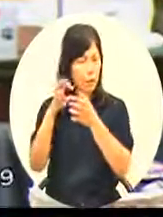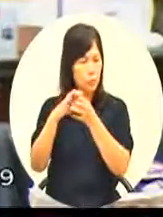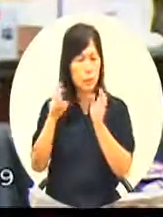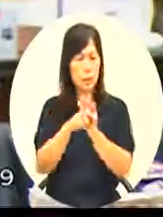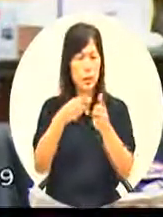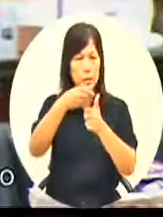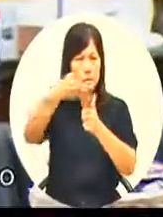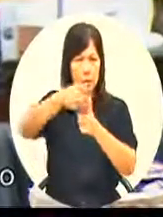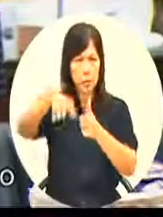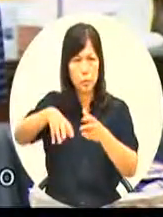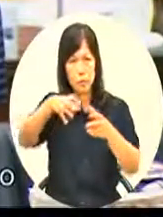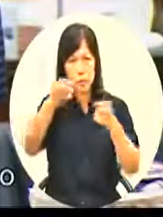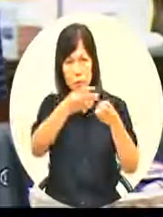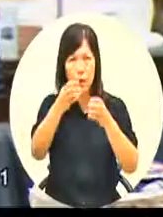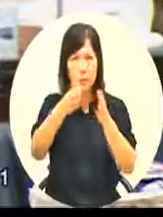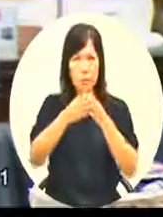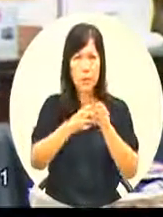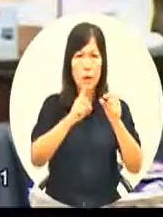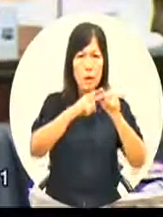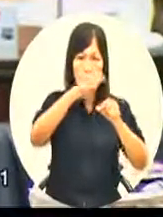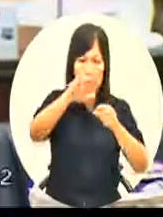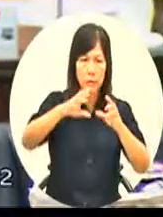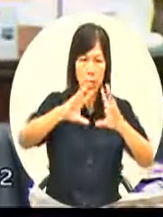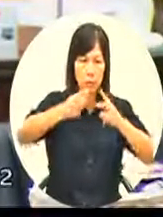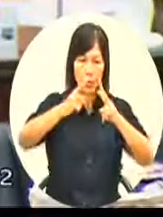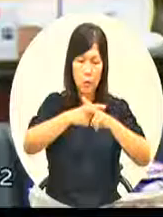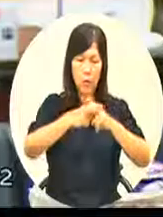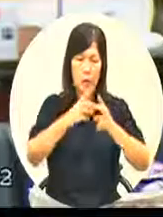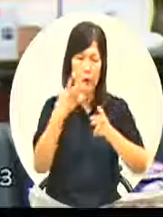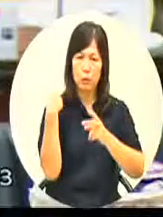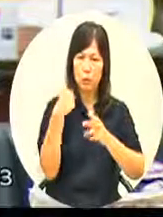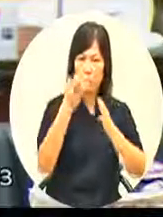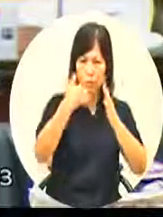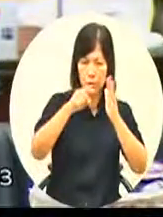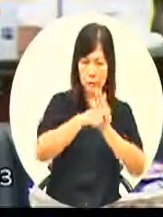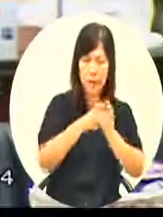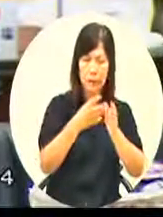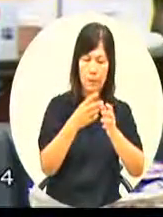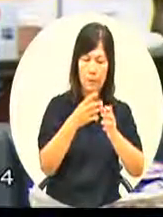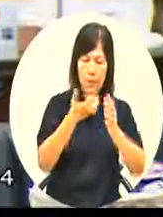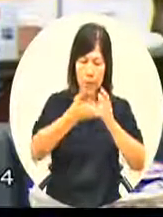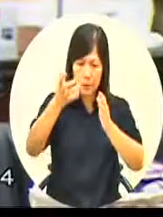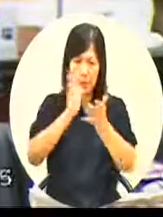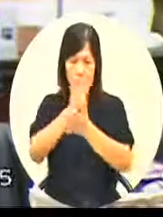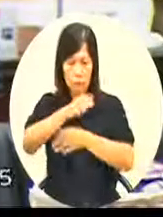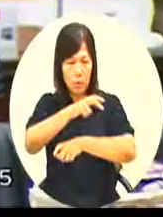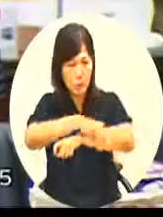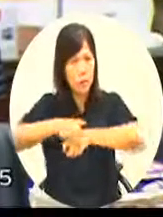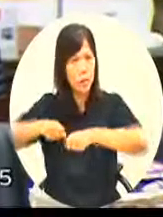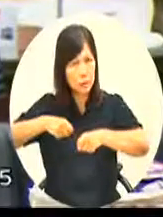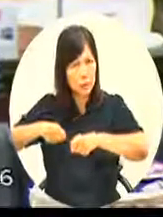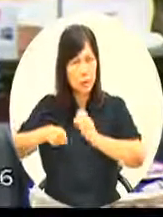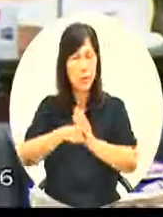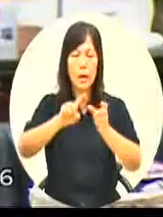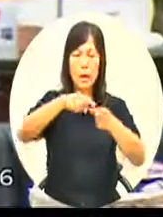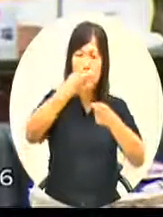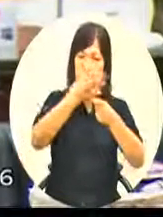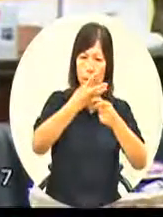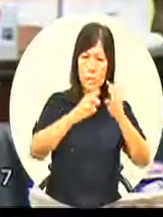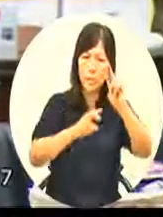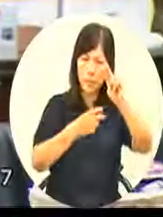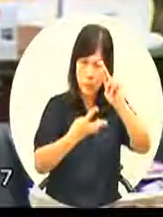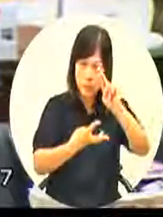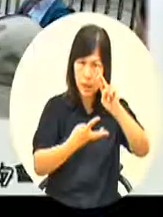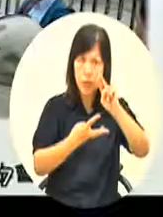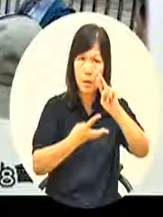讨论，就是中山国小旧校区迁校之后一个规划了哈。好，那我想在104年12月3号的时候，